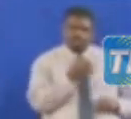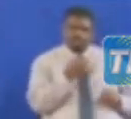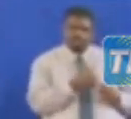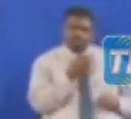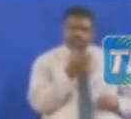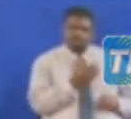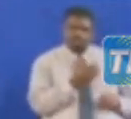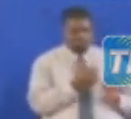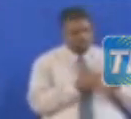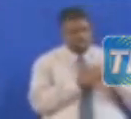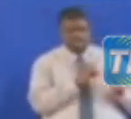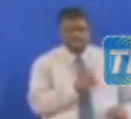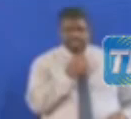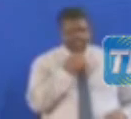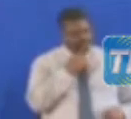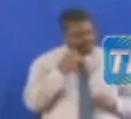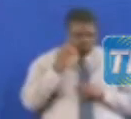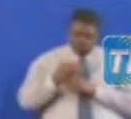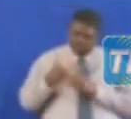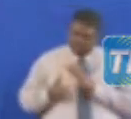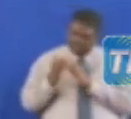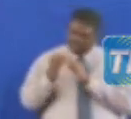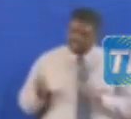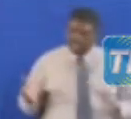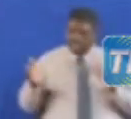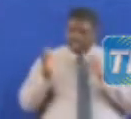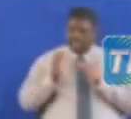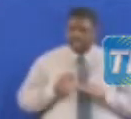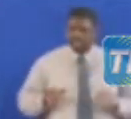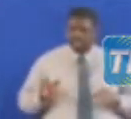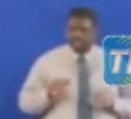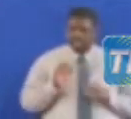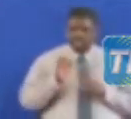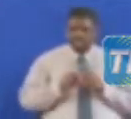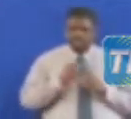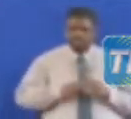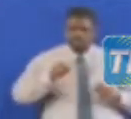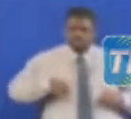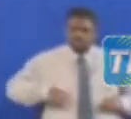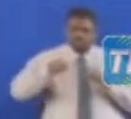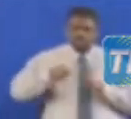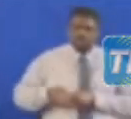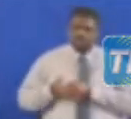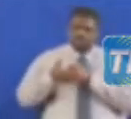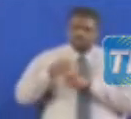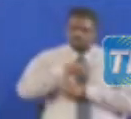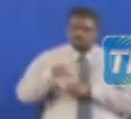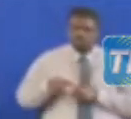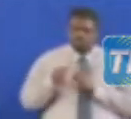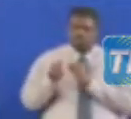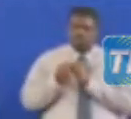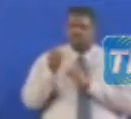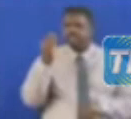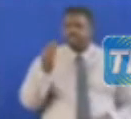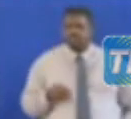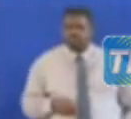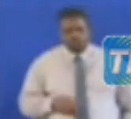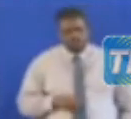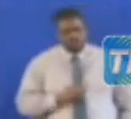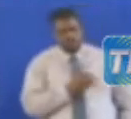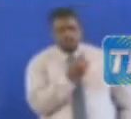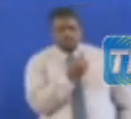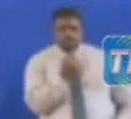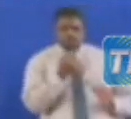milioni 560. Tutajenga kukamilisha na kukarabati nyumba za makatibu tawala wasaidizi wa mikoa 13 kwa shilingi